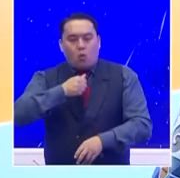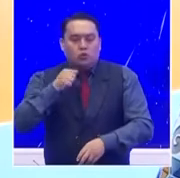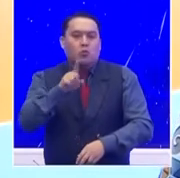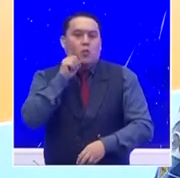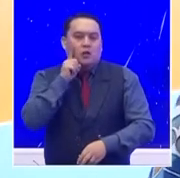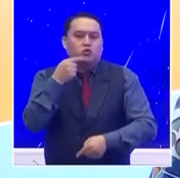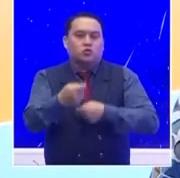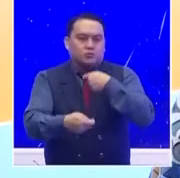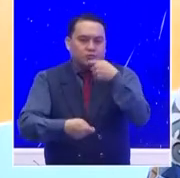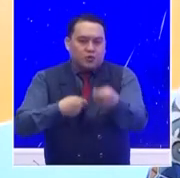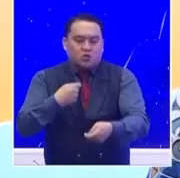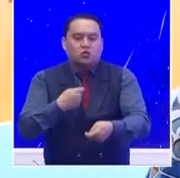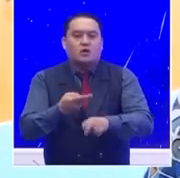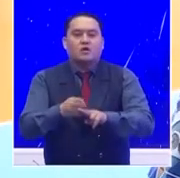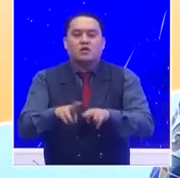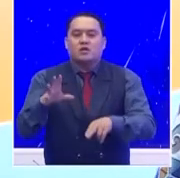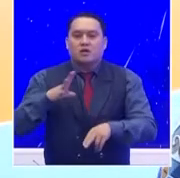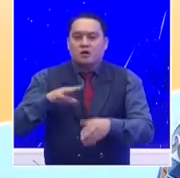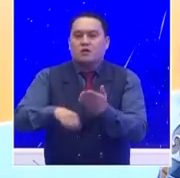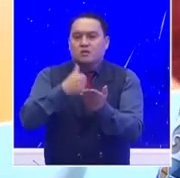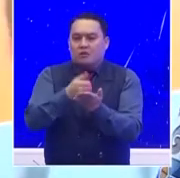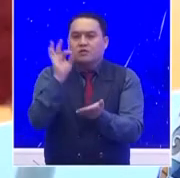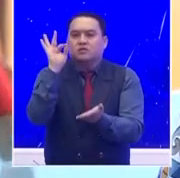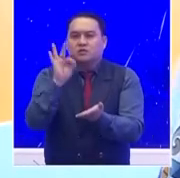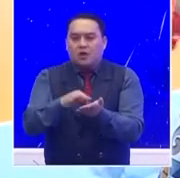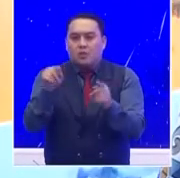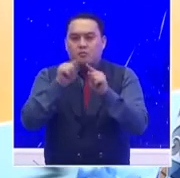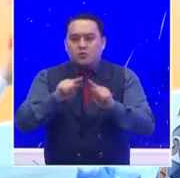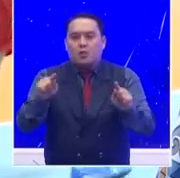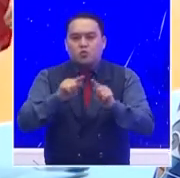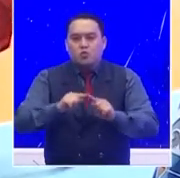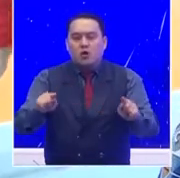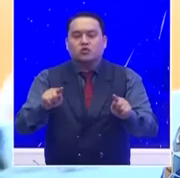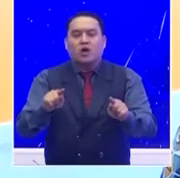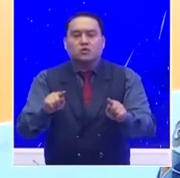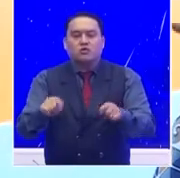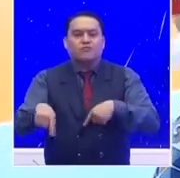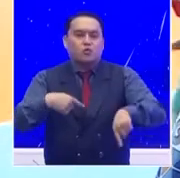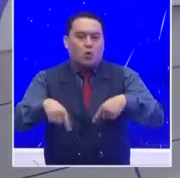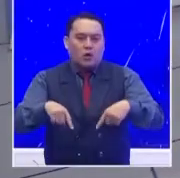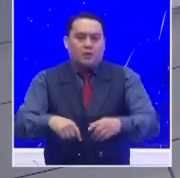молодежи а за ночь challenge папу лишь для популяризации футбола